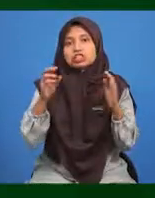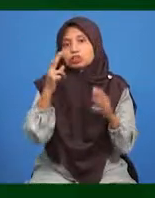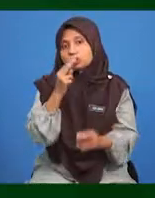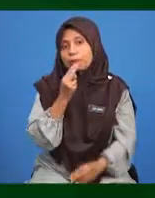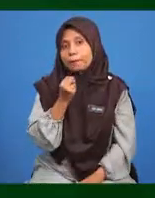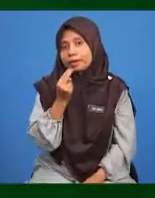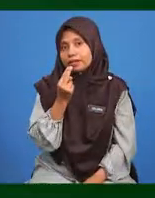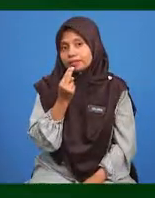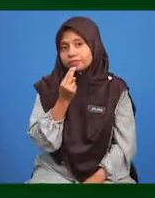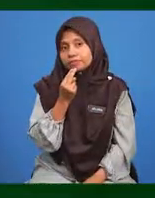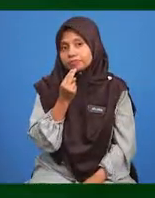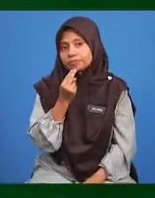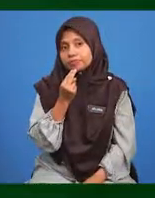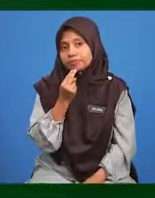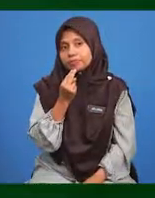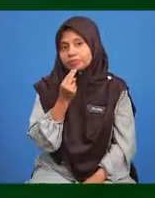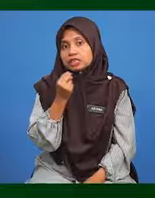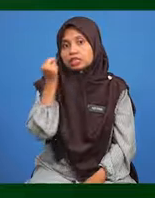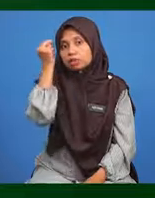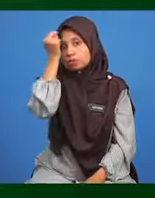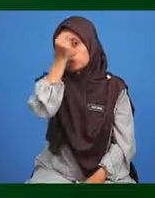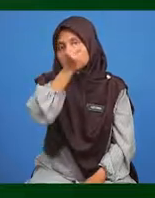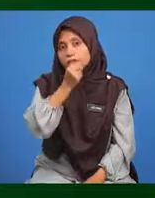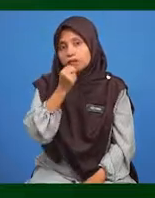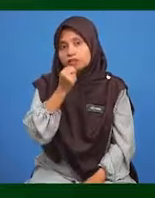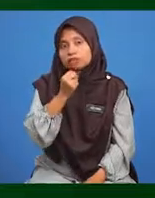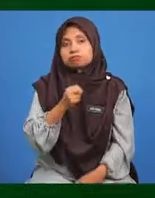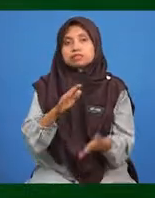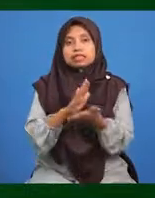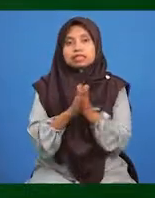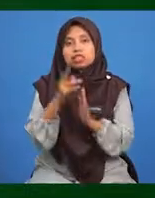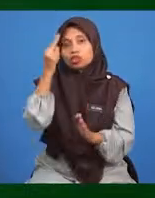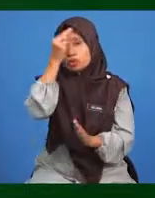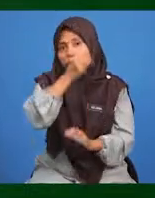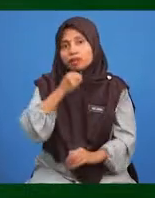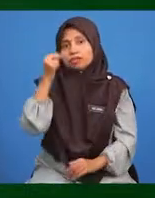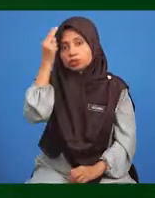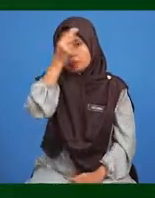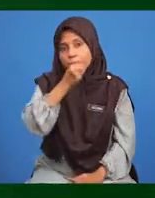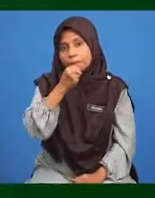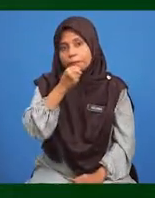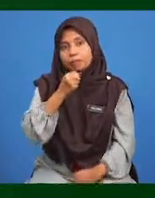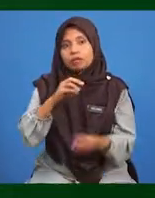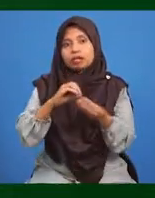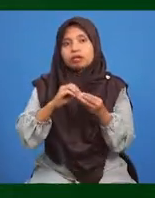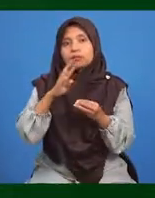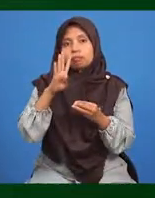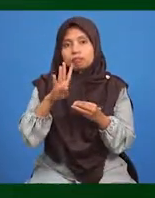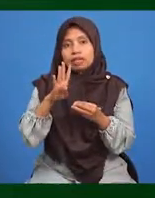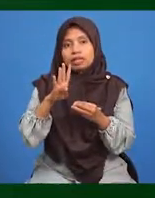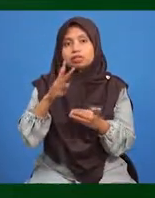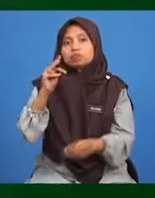comel. Perkataan comel menjadi comel-comel. Seterusnya, perkataan yang keempat,